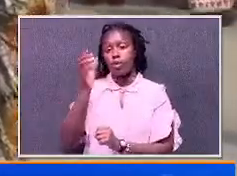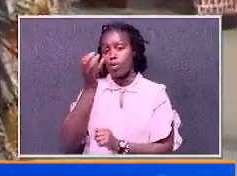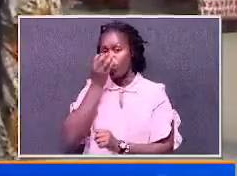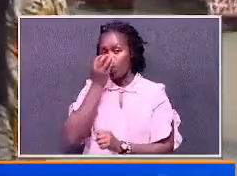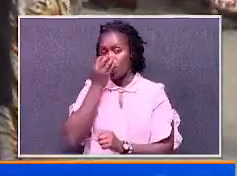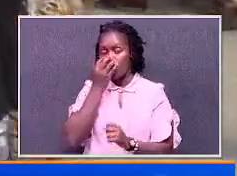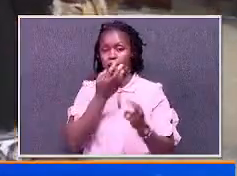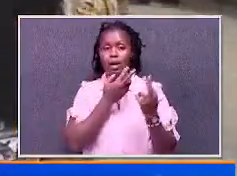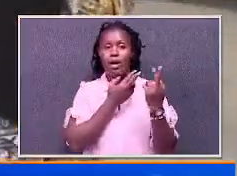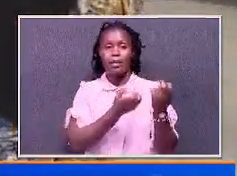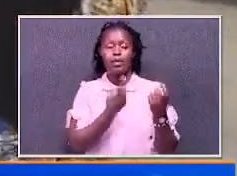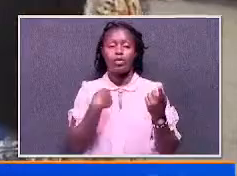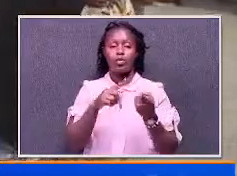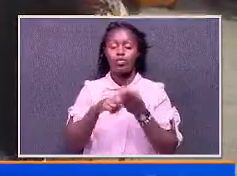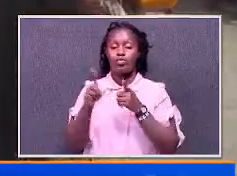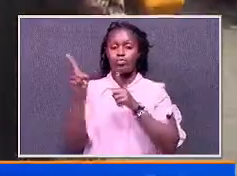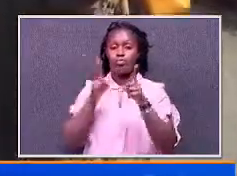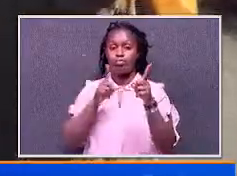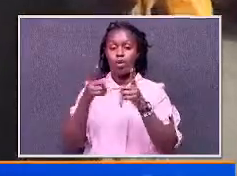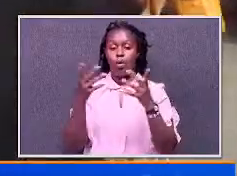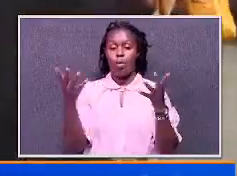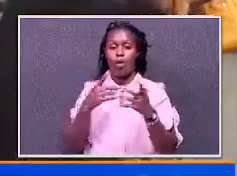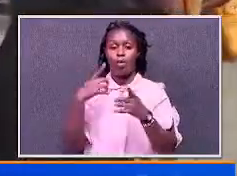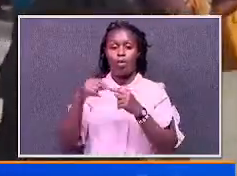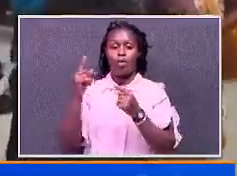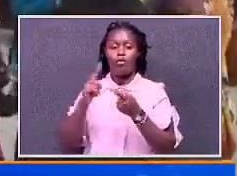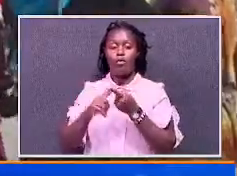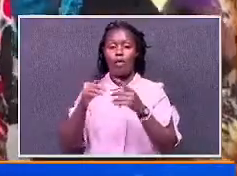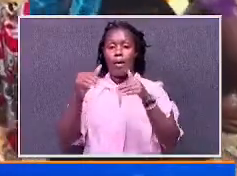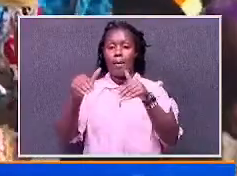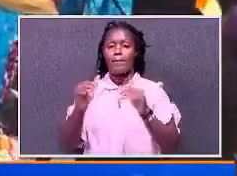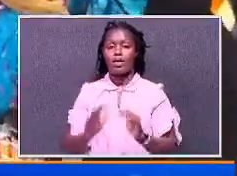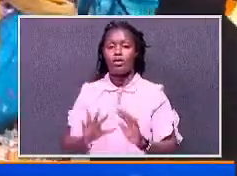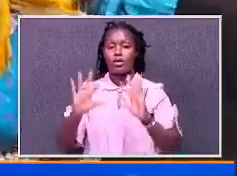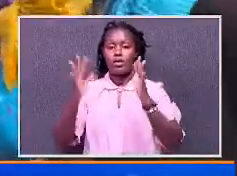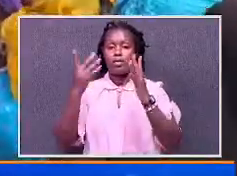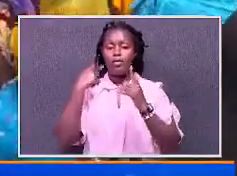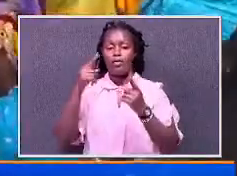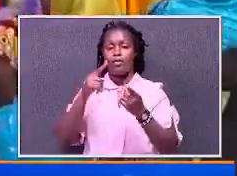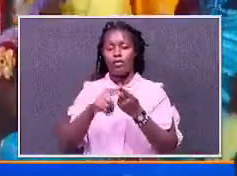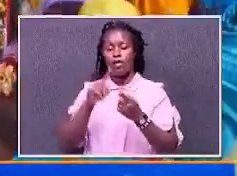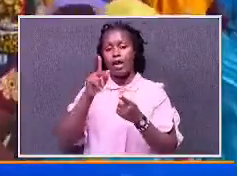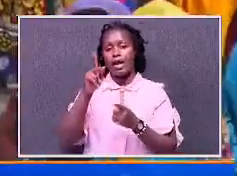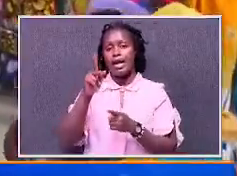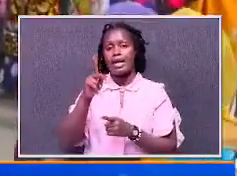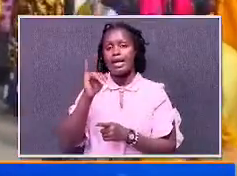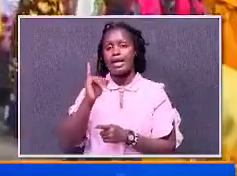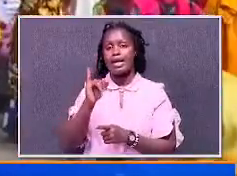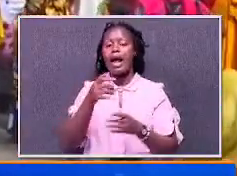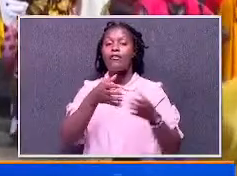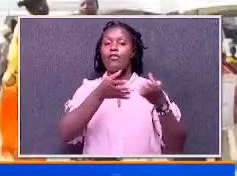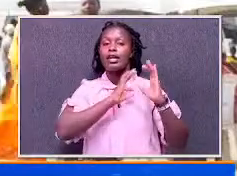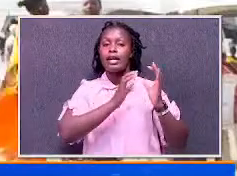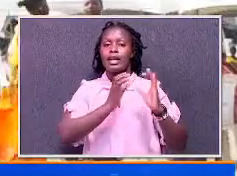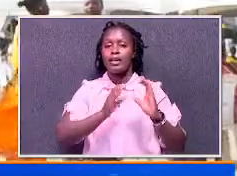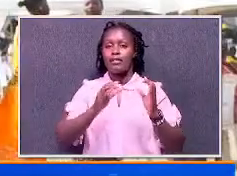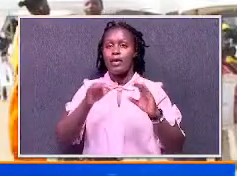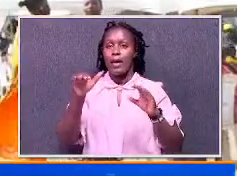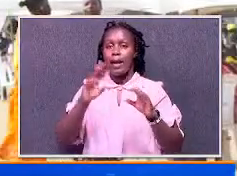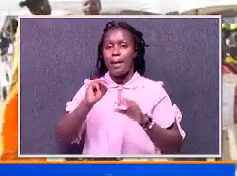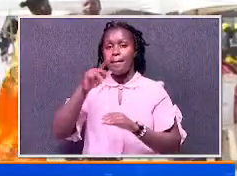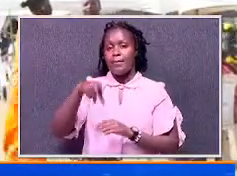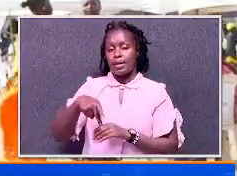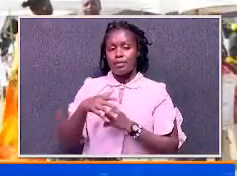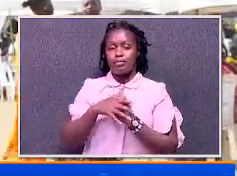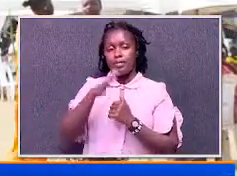tour Kilifi County, where he will attend a burial ceremony of Kilifi North Member of Parliament Oyen Bayer's father. His